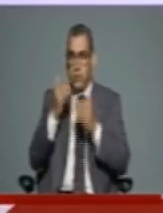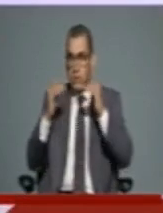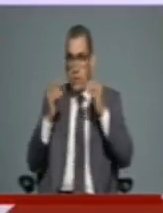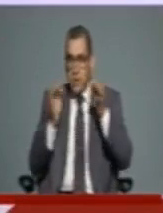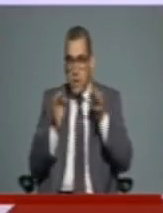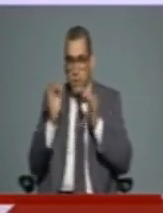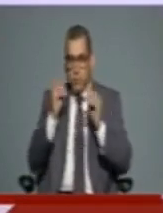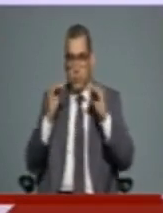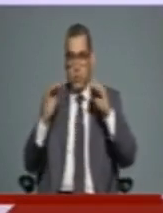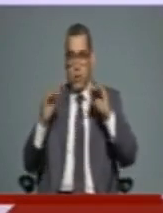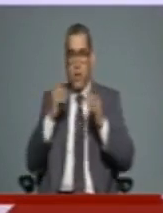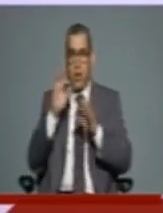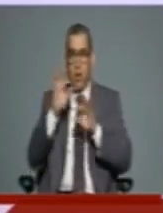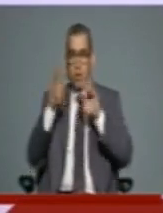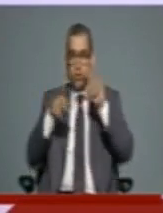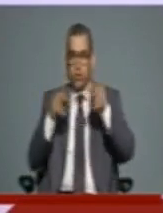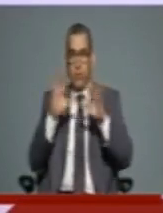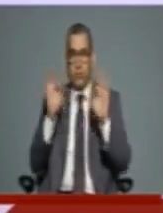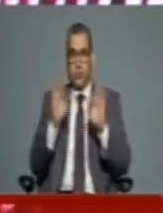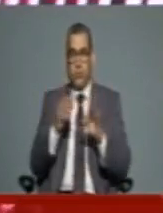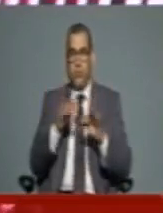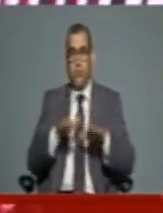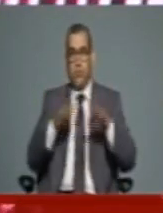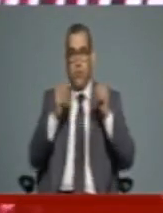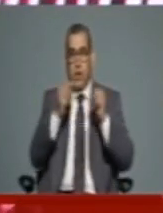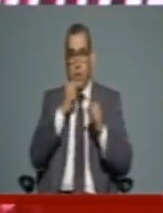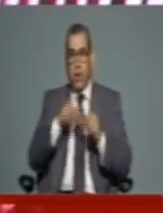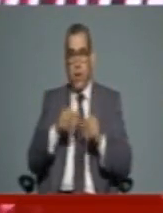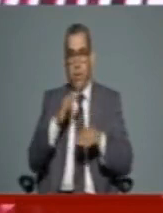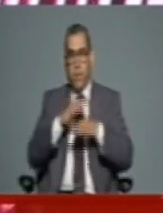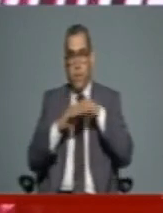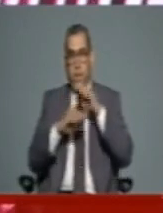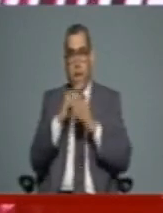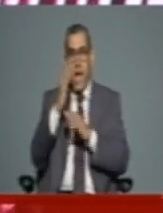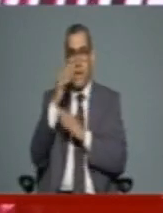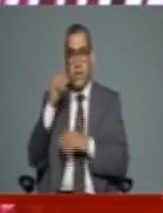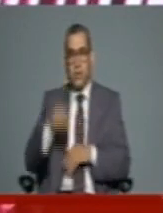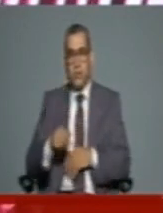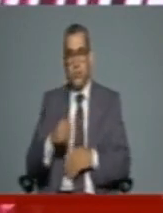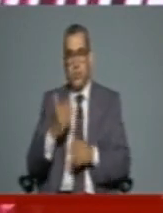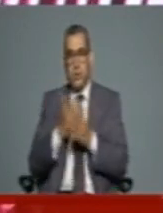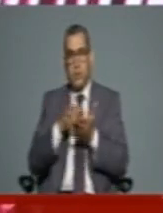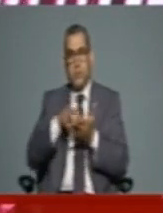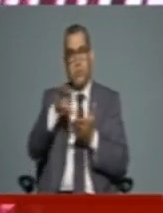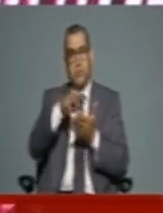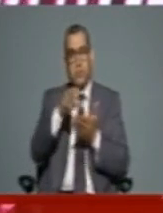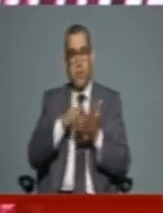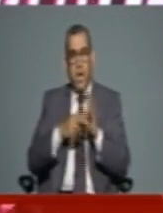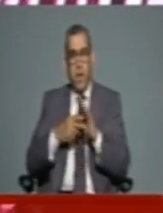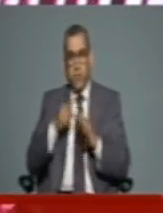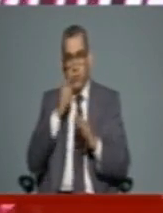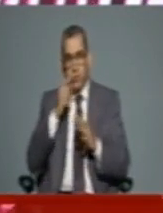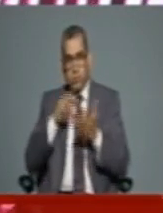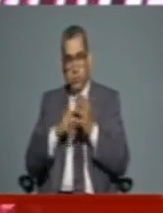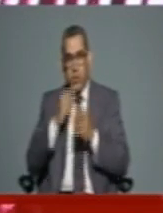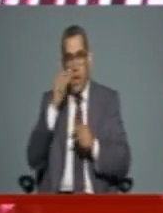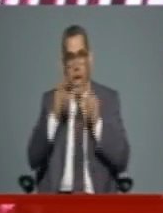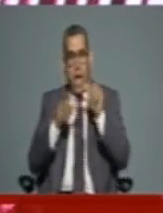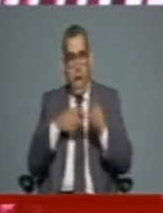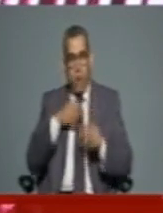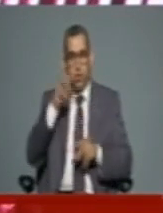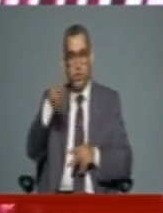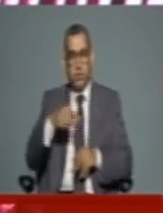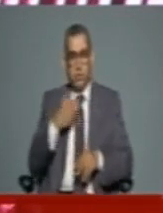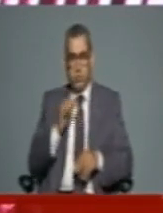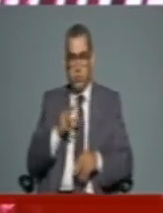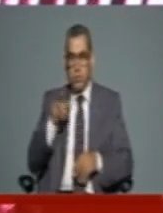العرض والطلب. ده بالنسبه للبنيه الاساسيه. عشان يمكن المواطن انه يصل ليشتري السلعه، كان